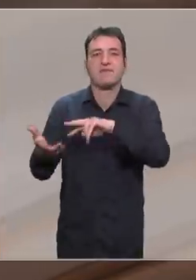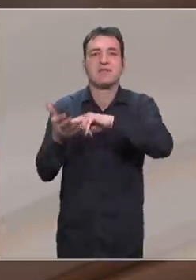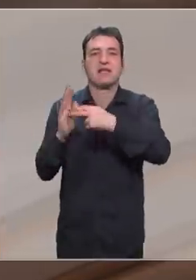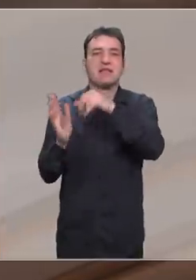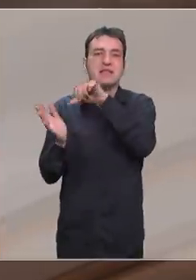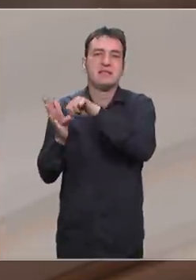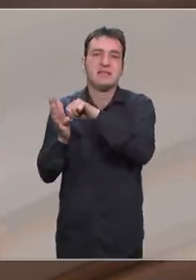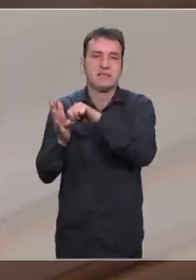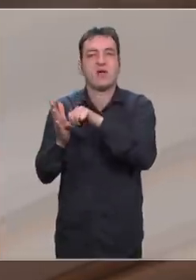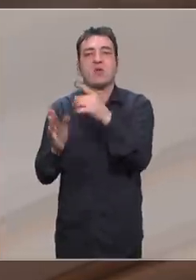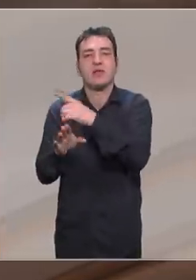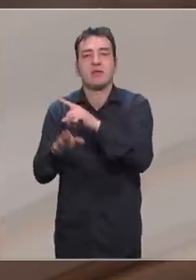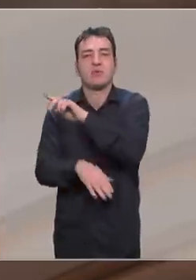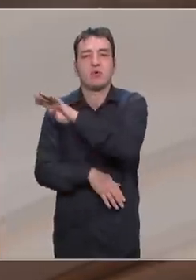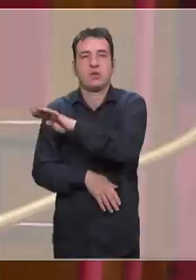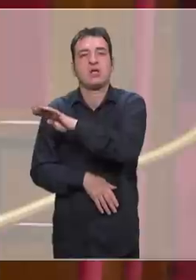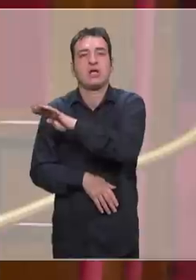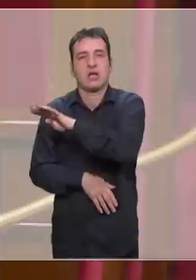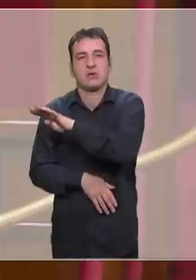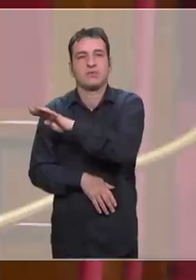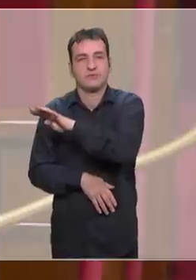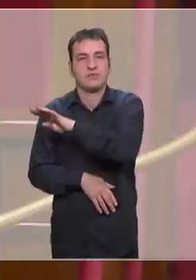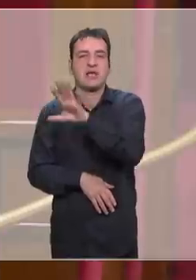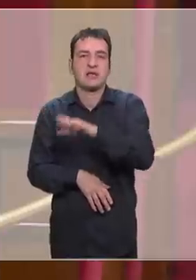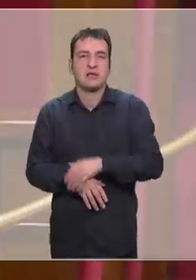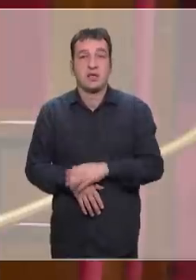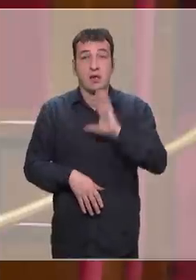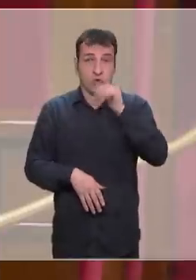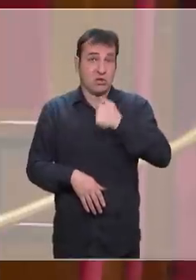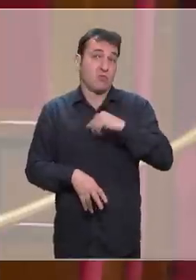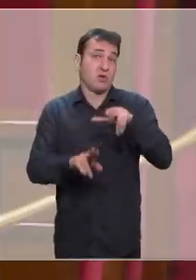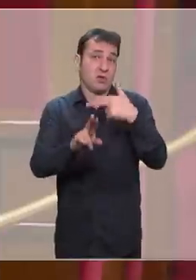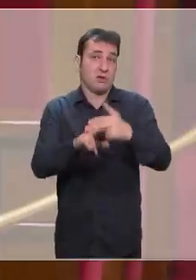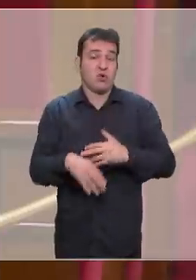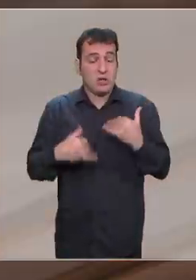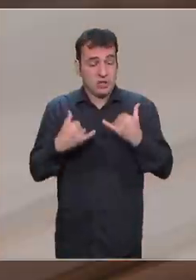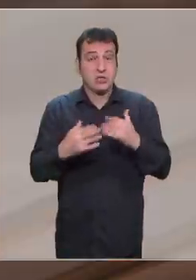donc c'est la raison pour laquelle j'ai le plaisir, moi, de pouvoir vous répondre. Ici même, dans cet